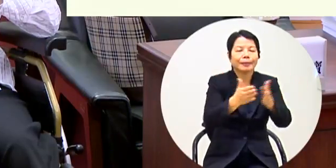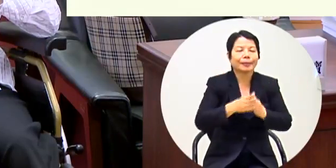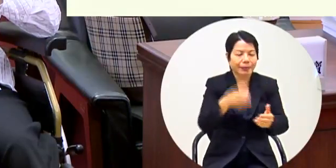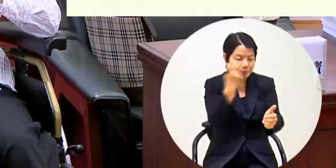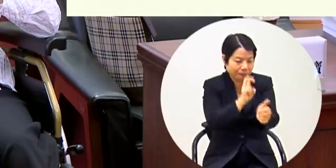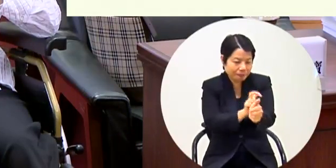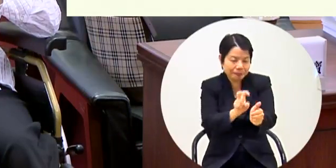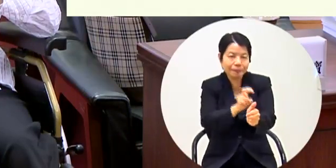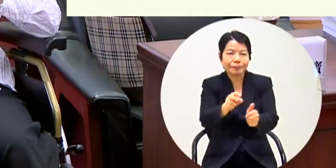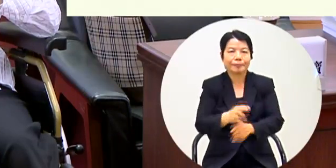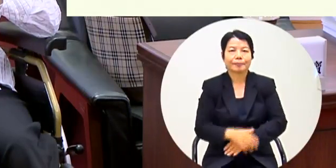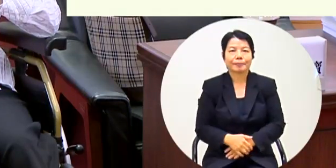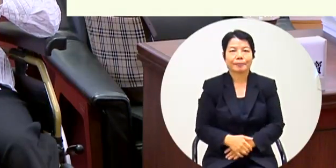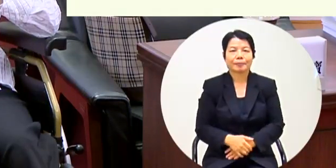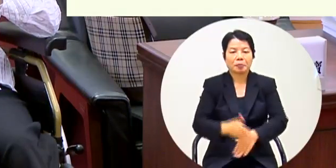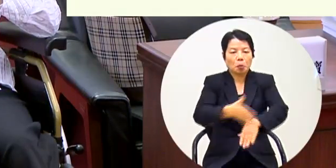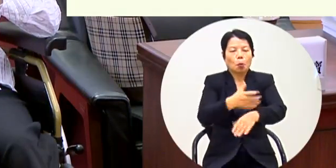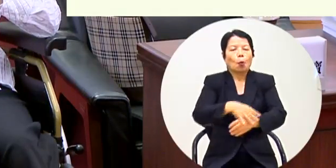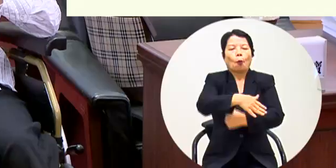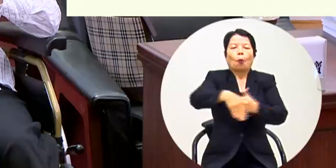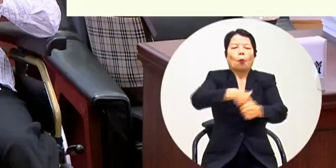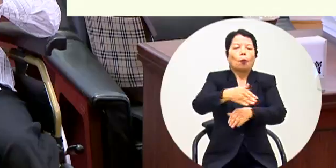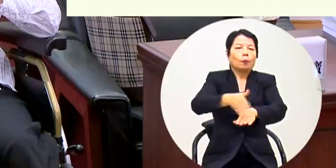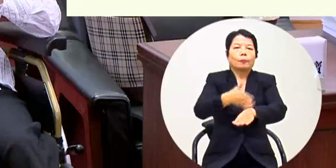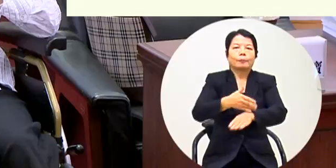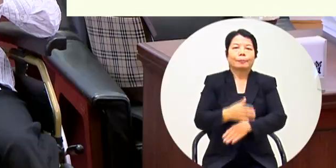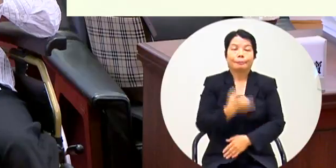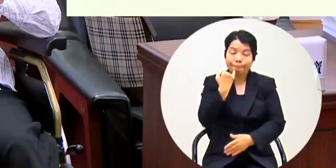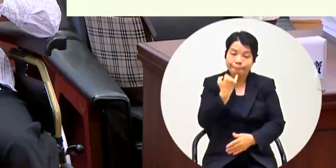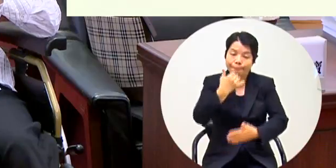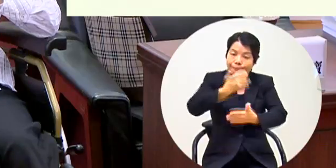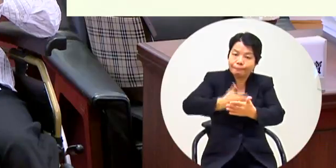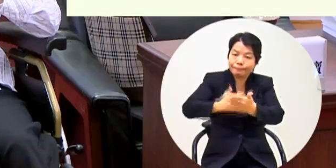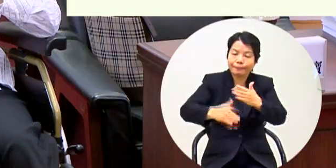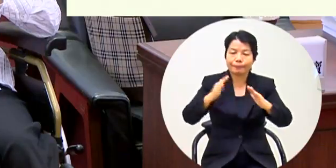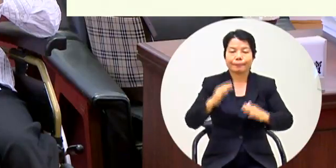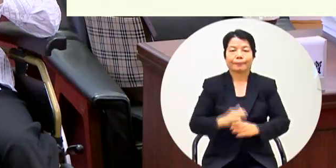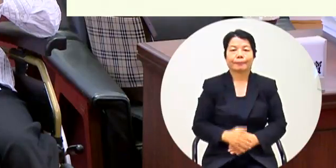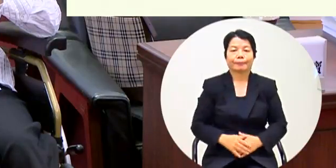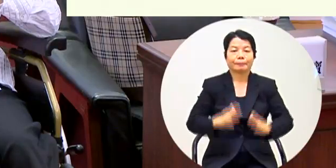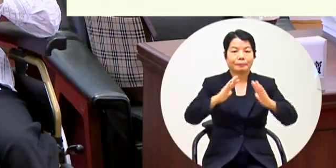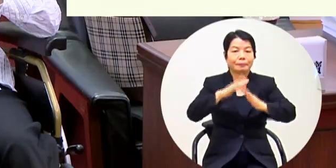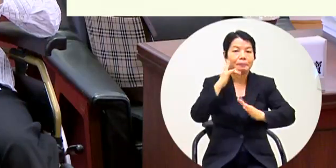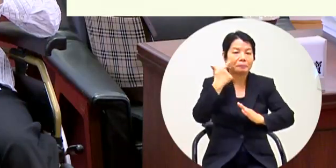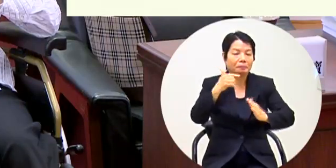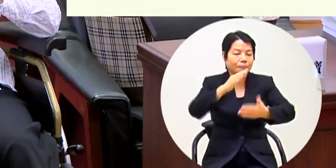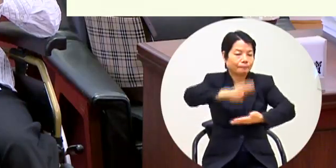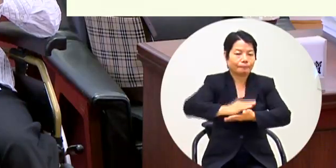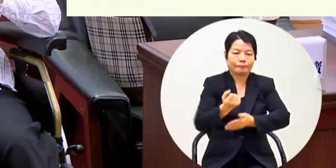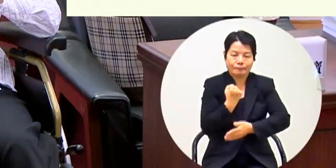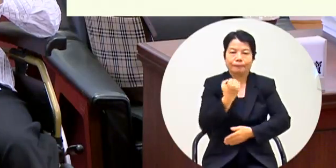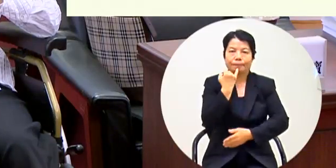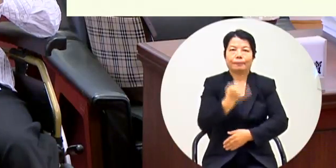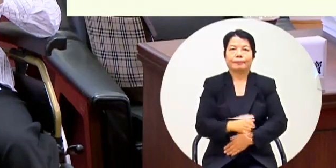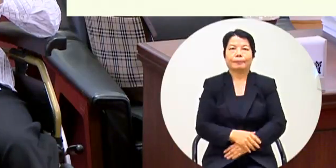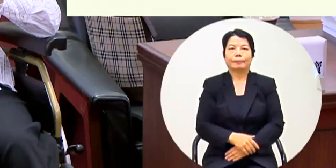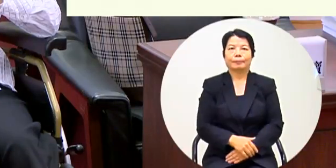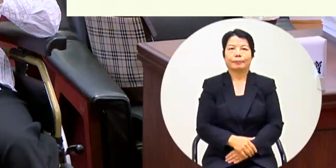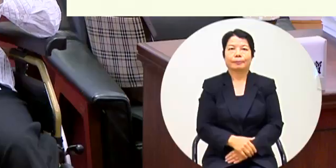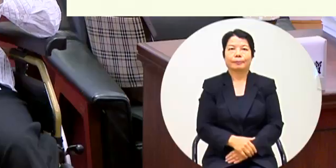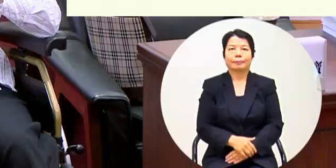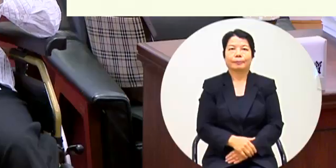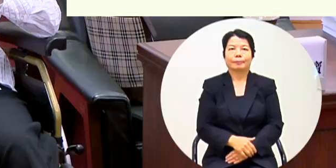孤单，也减轻这个育儿的一个压力。那所以呢，我在这里也特别的